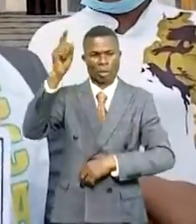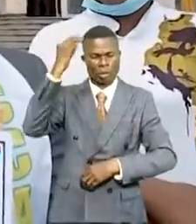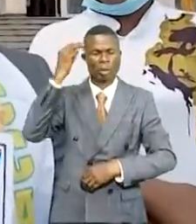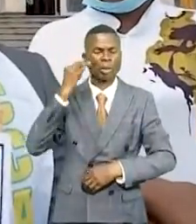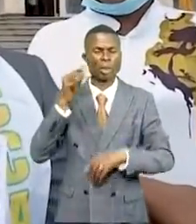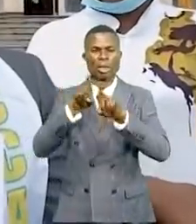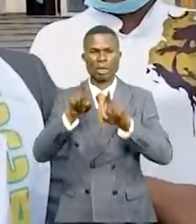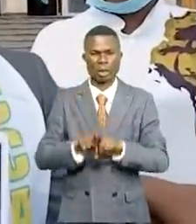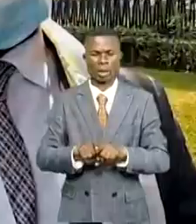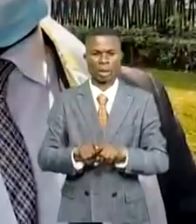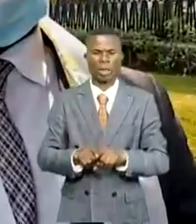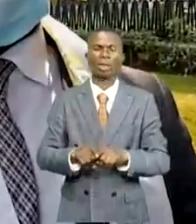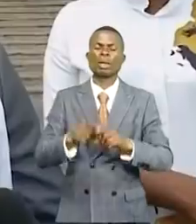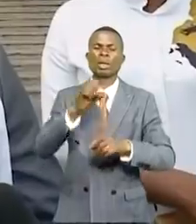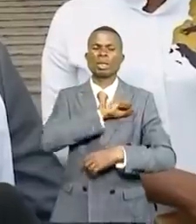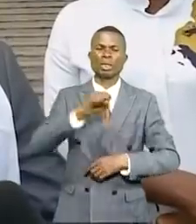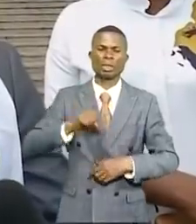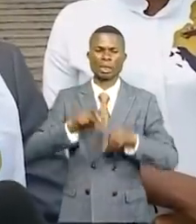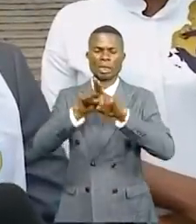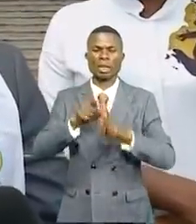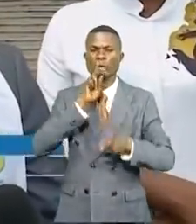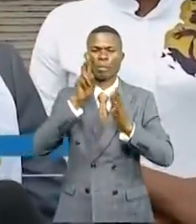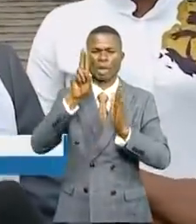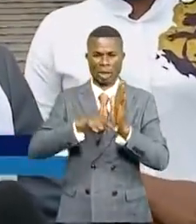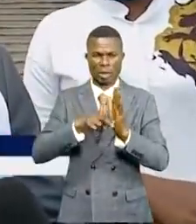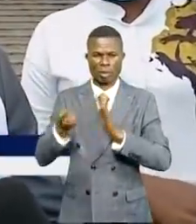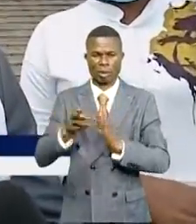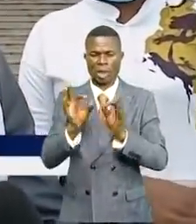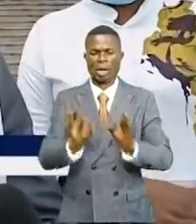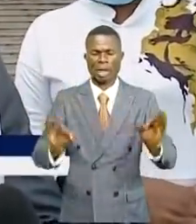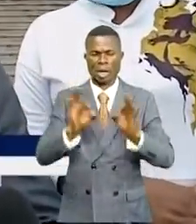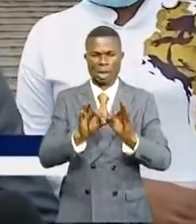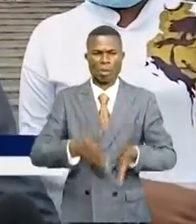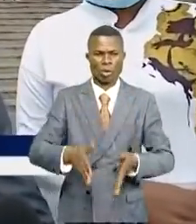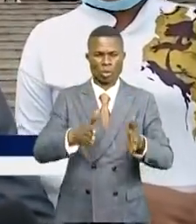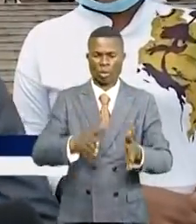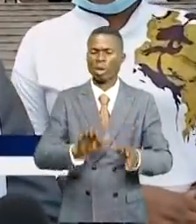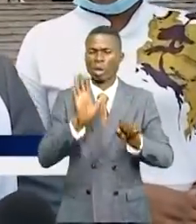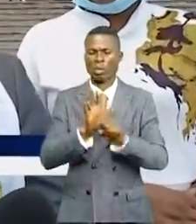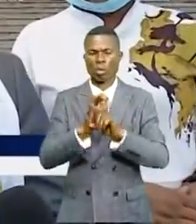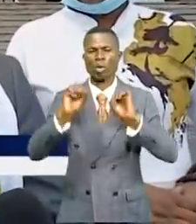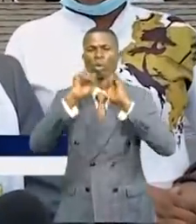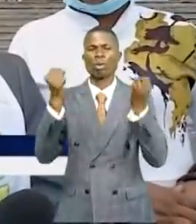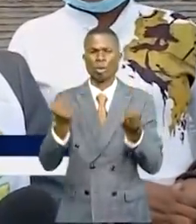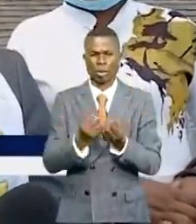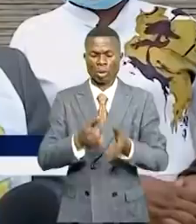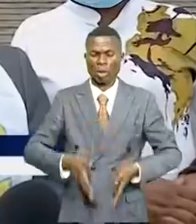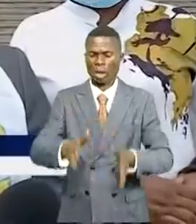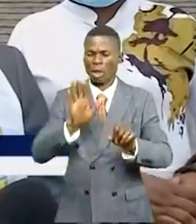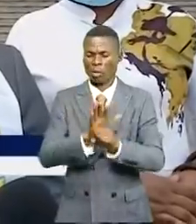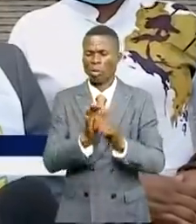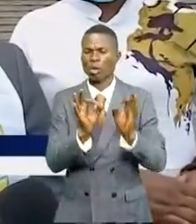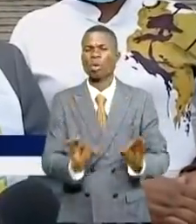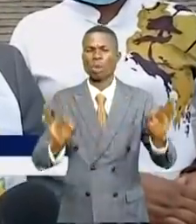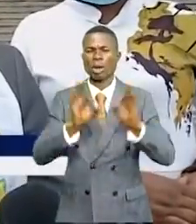que de deux chambres du Parlement. L'importance de la route est d'abord, je dirais, sociale. Comme nous disons, la route a une importance